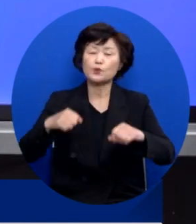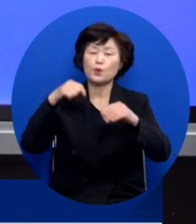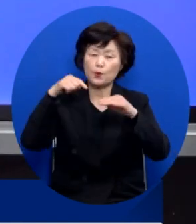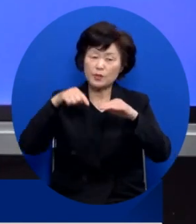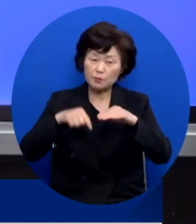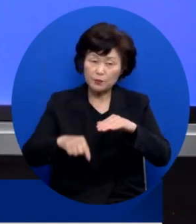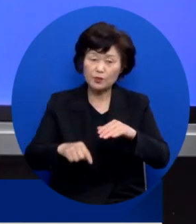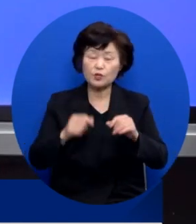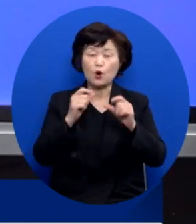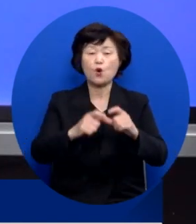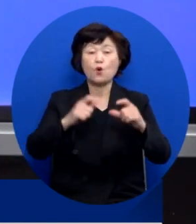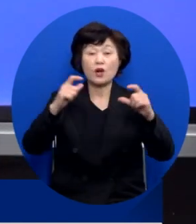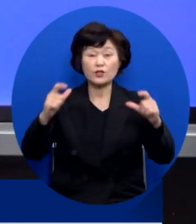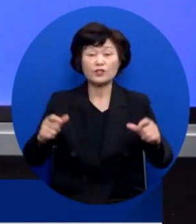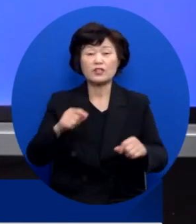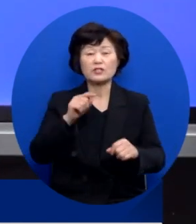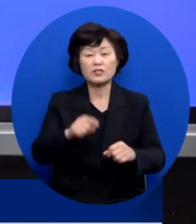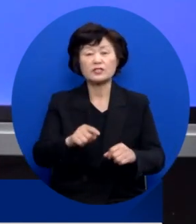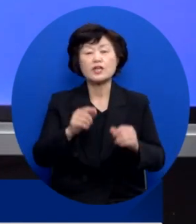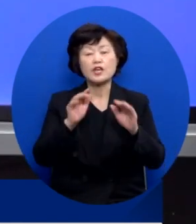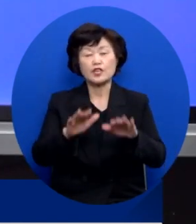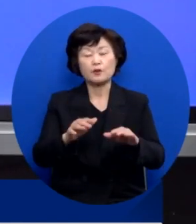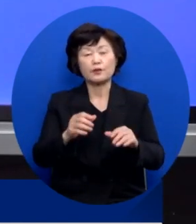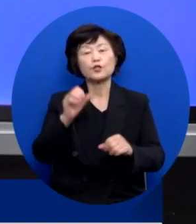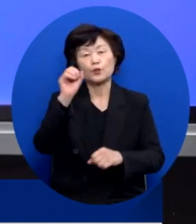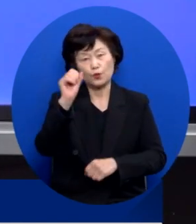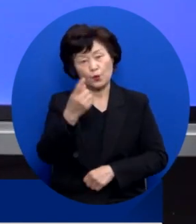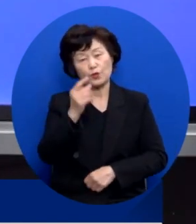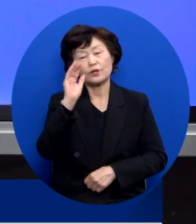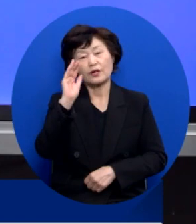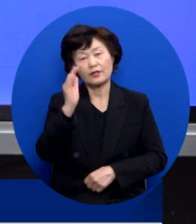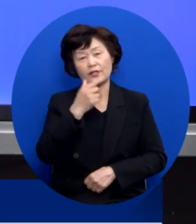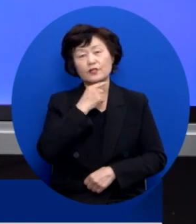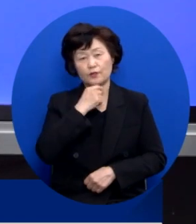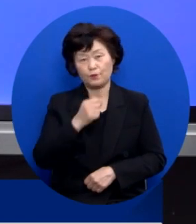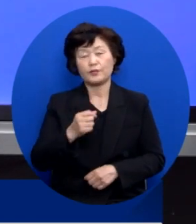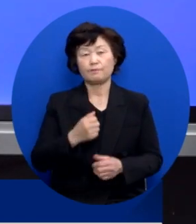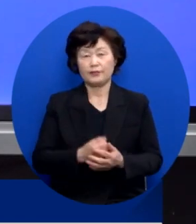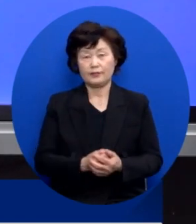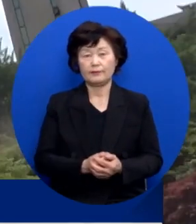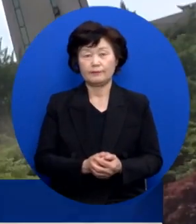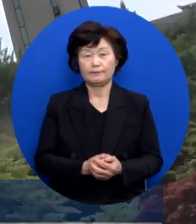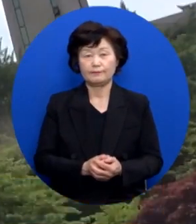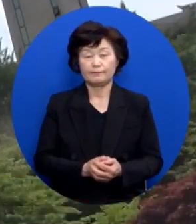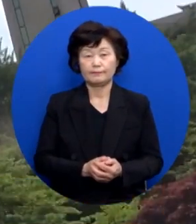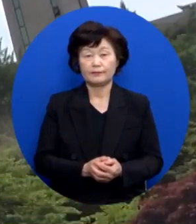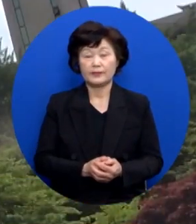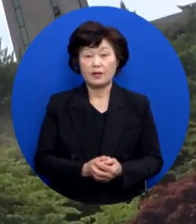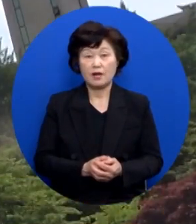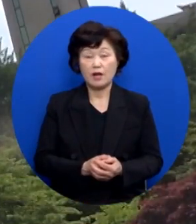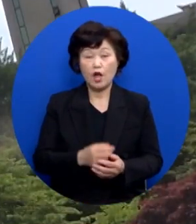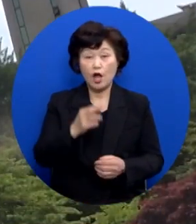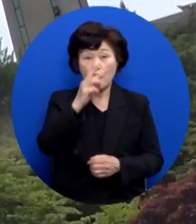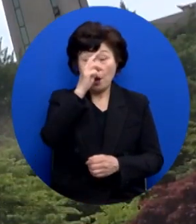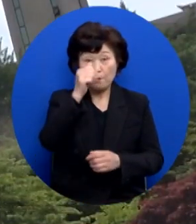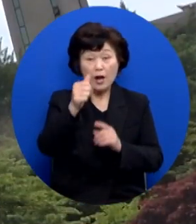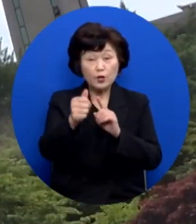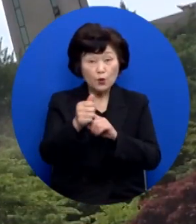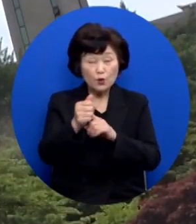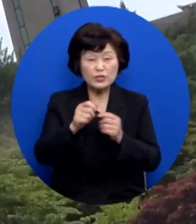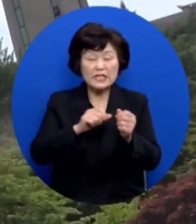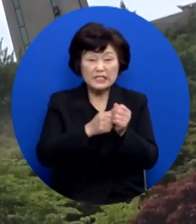넓어지고 깊어지고 확충되는 그런 이번에 계기가 되었으면 좋겠습니다. 한편 박영식 교수의